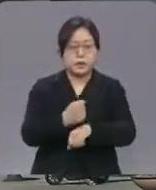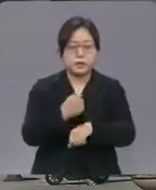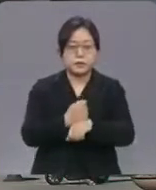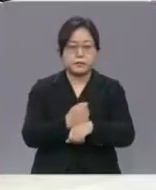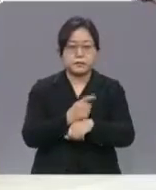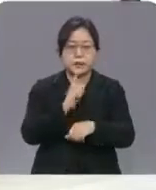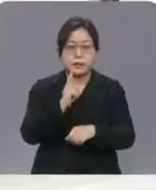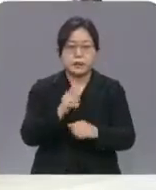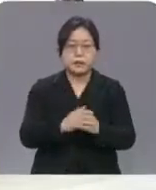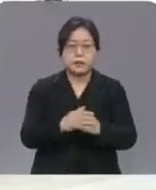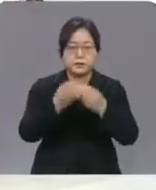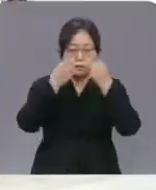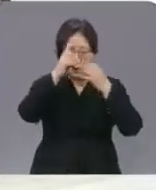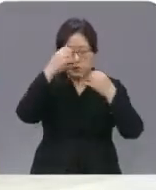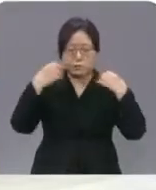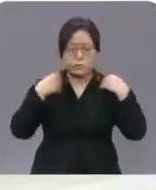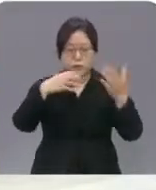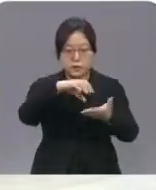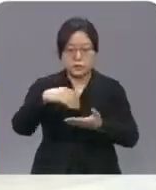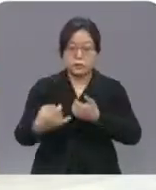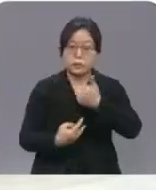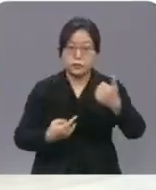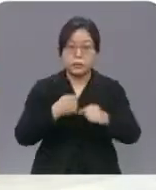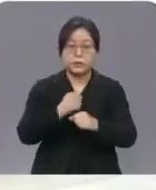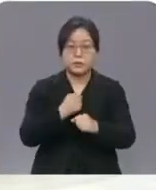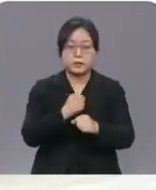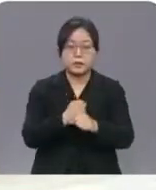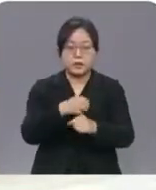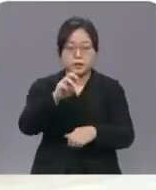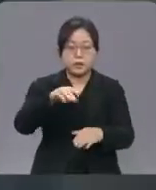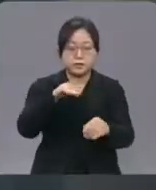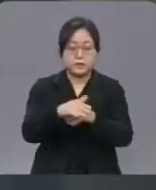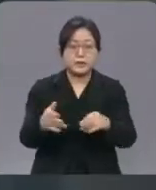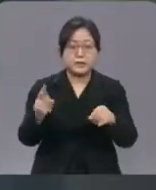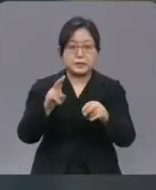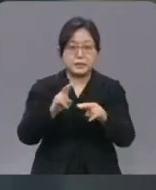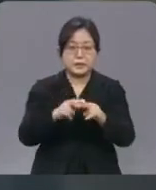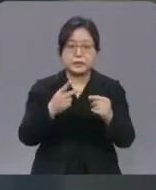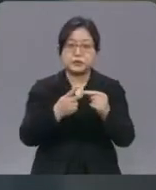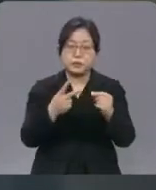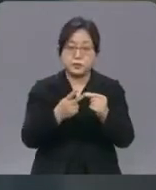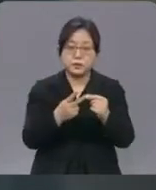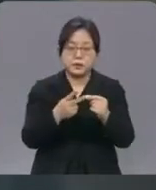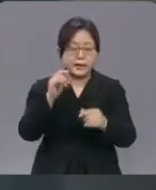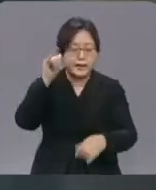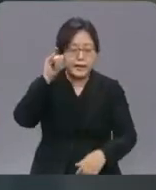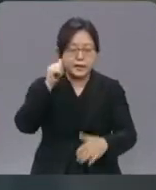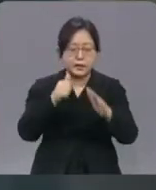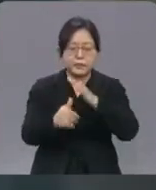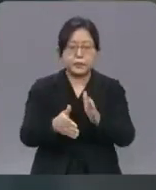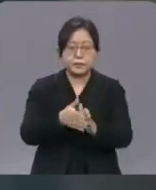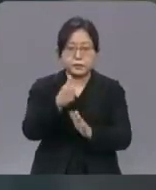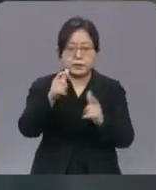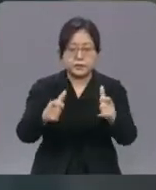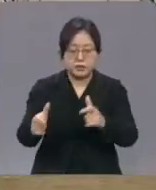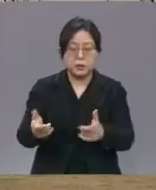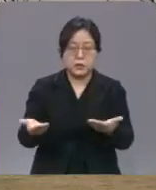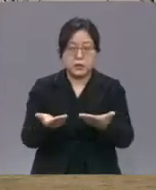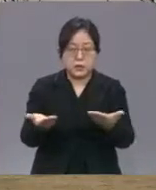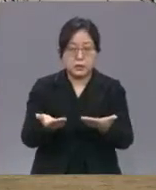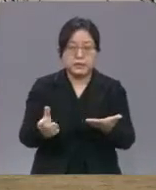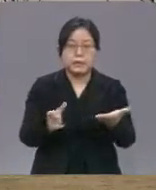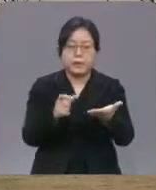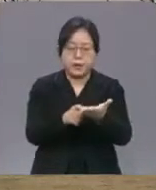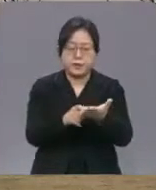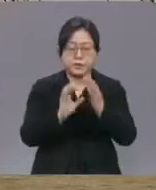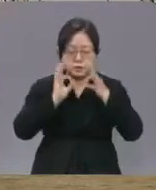밝히고 새 정부 인수위원회가 구성되는 대로 광주형 일자리 시즌2와 AI 대표 도시 등 지역 현안이